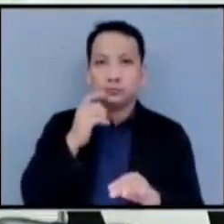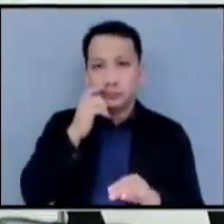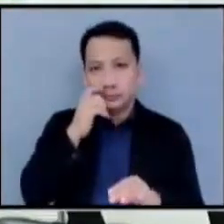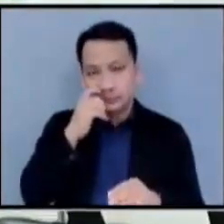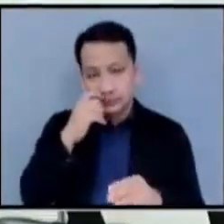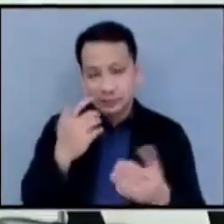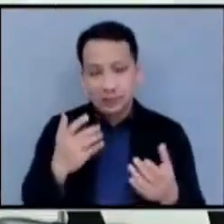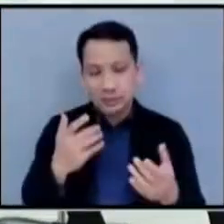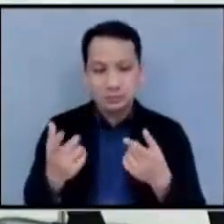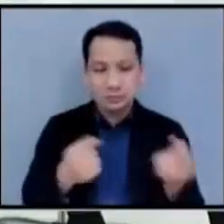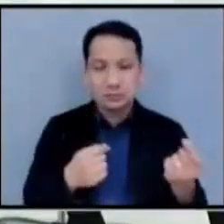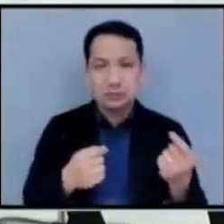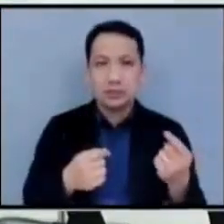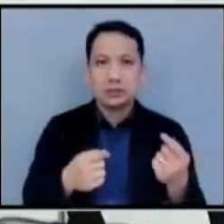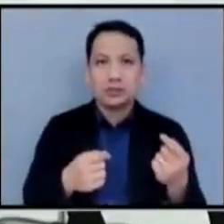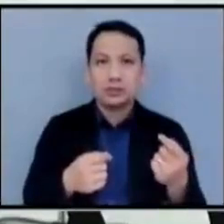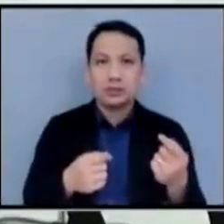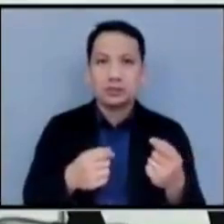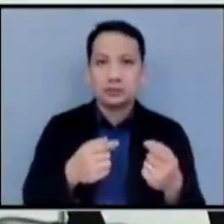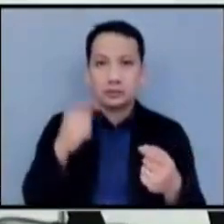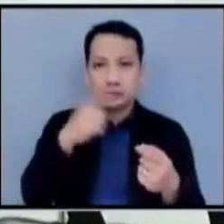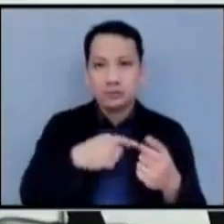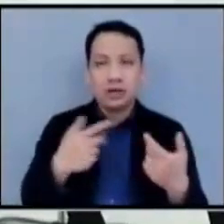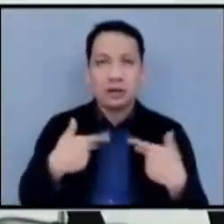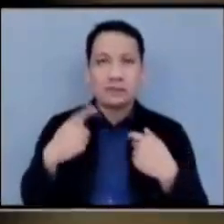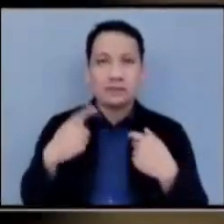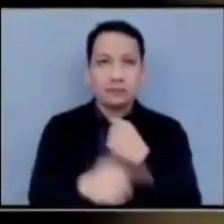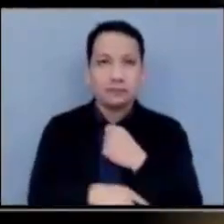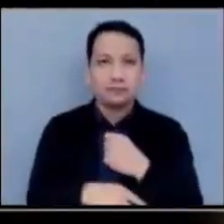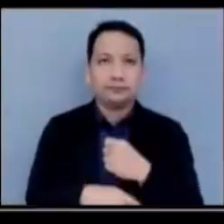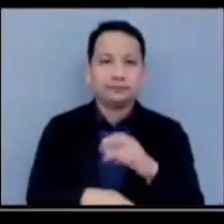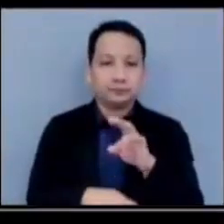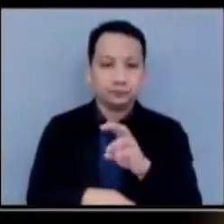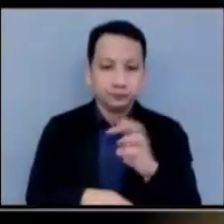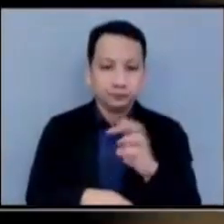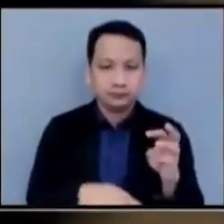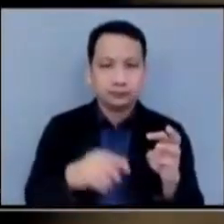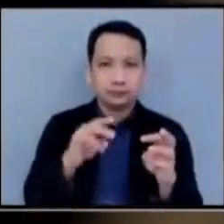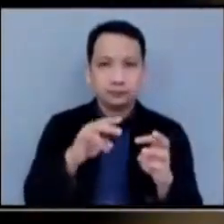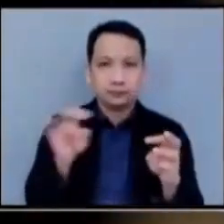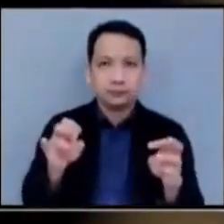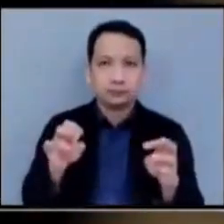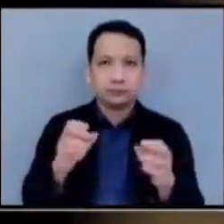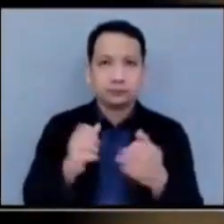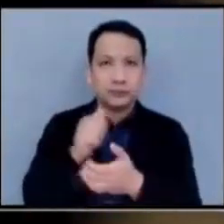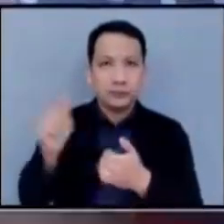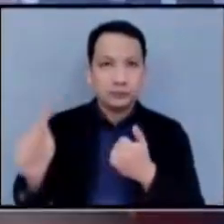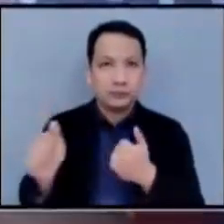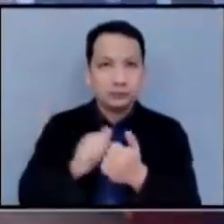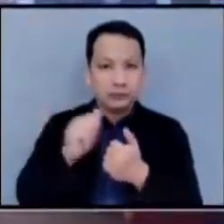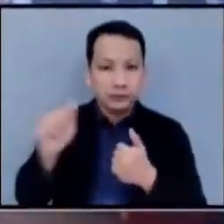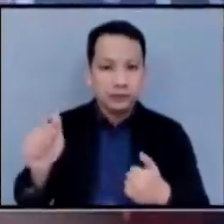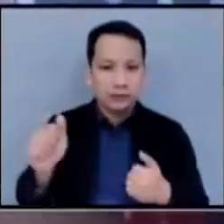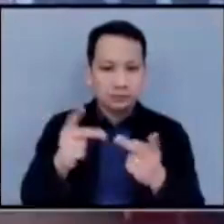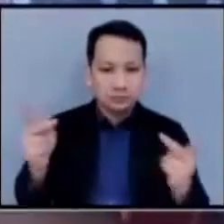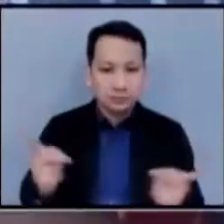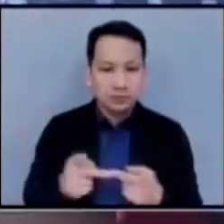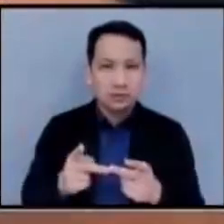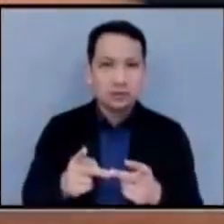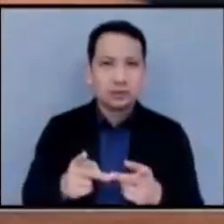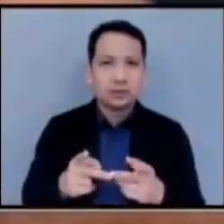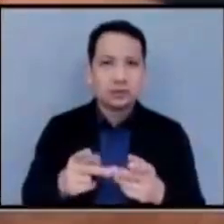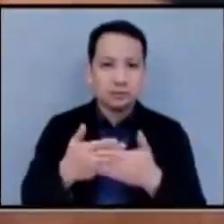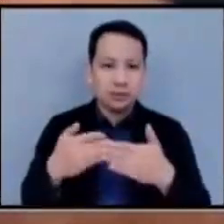sa telcos, nasa 600 hanggang 700 remote areas pa ang kailangan nilang puntahan, pati na ang mga coastal areas